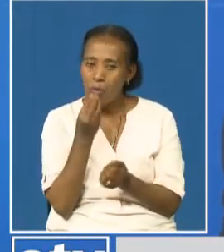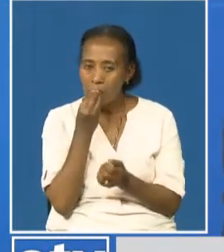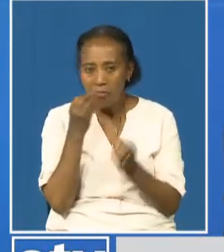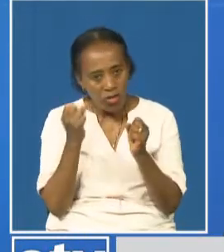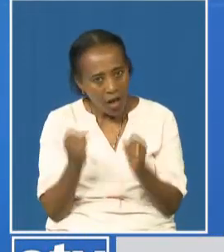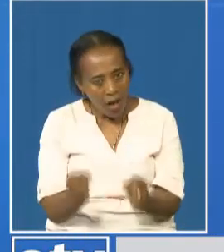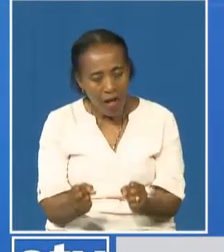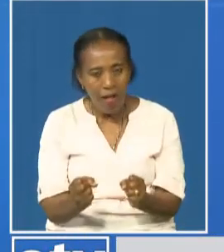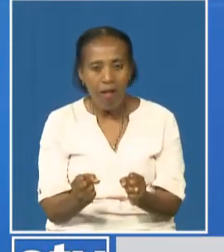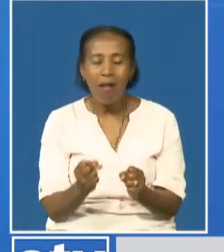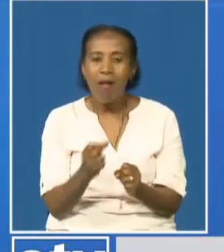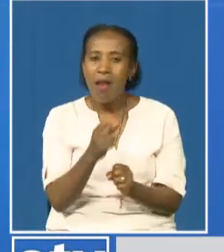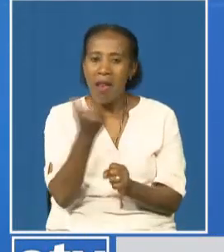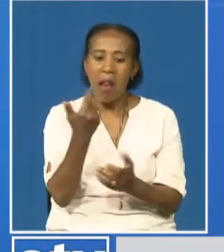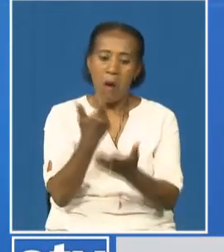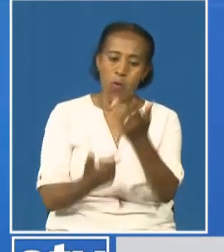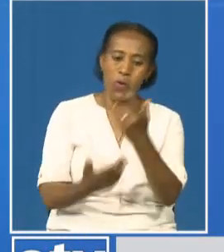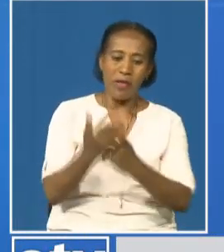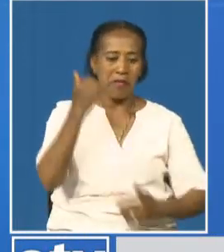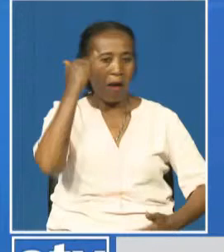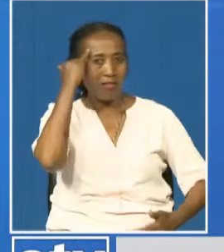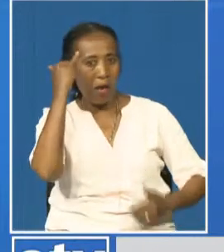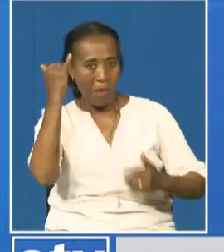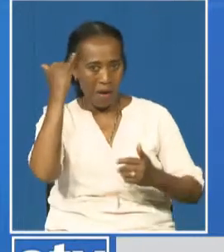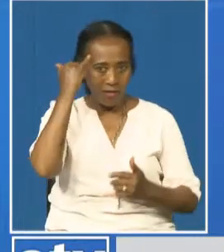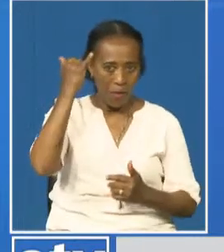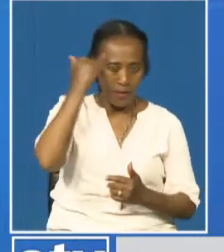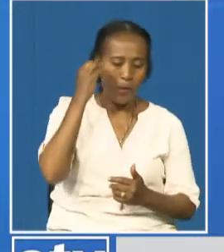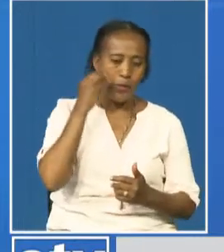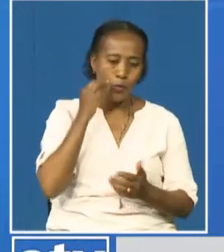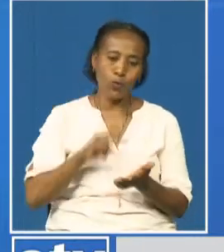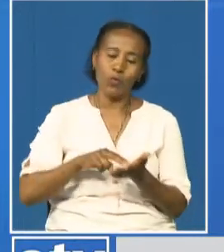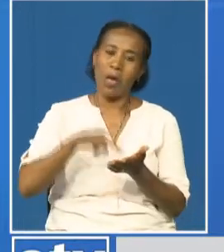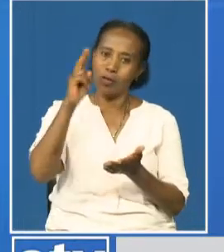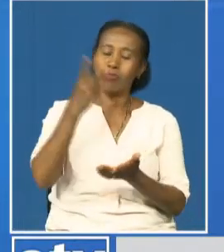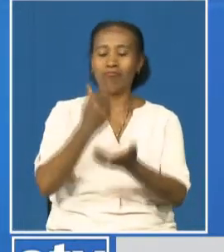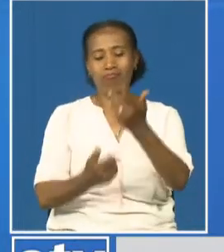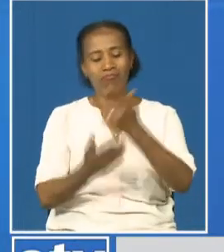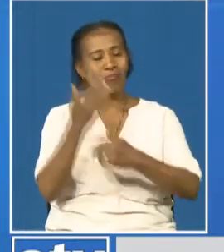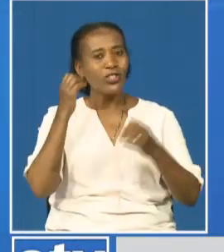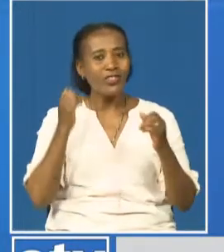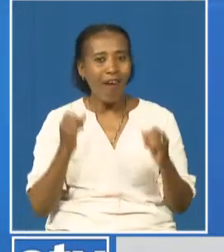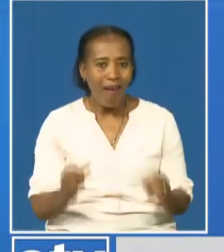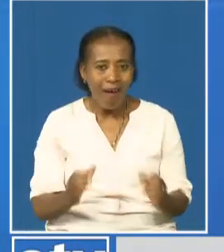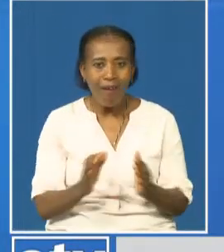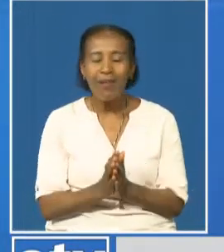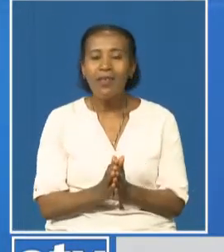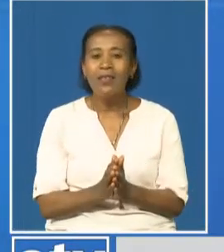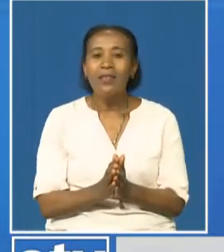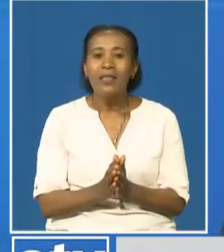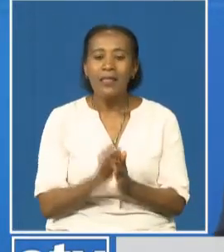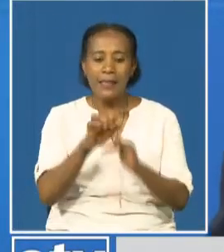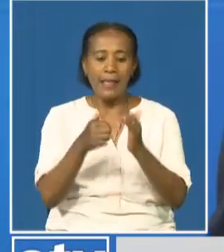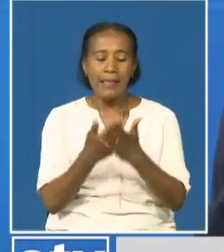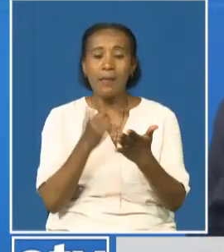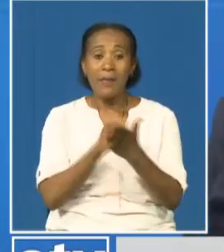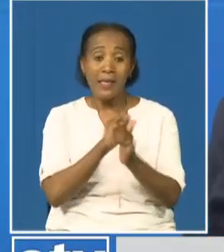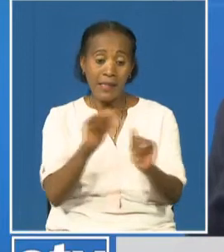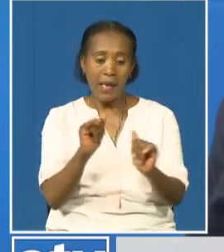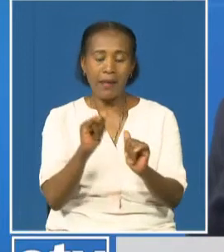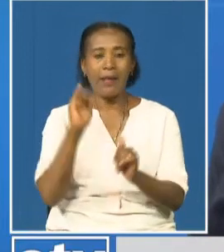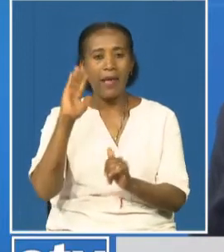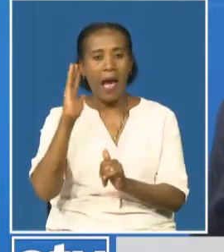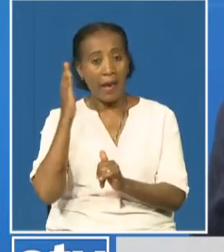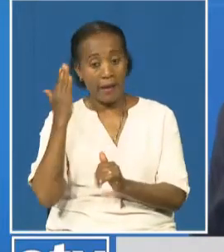ሊሆን ይችላል፣ የውይይት ሀሳቦችን ቤት ውስጥ አንስቶ መነጋገር ሊሆን ይችላል። ስለዚህ በእንደዚህ አይነት